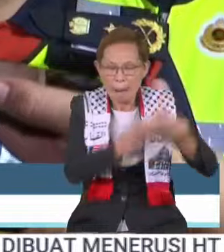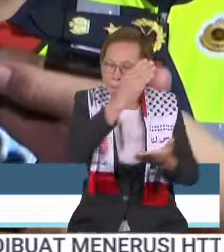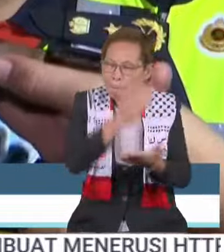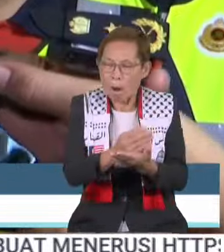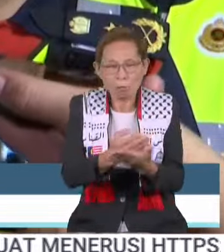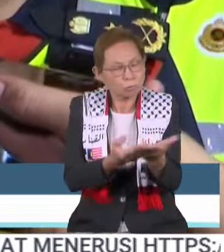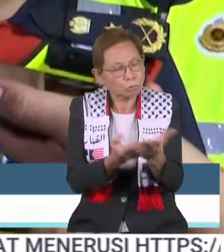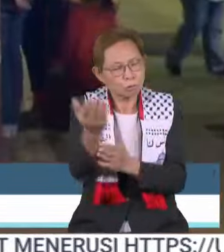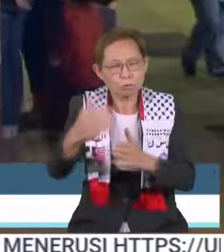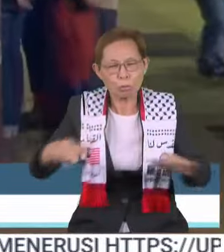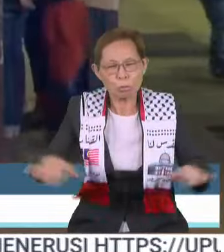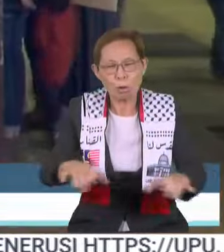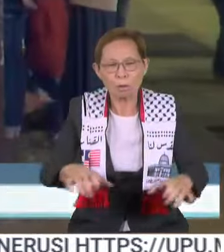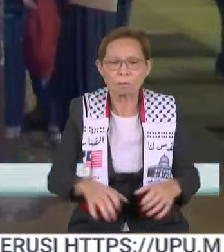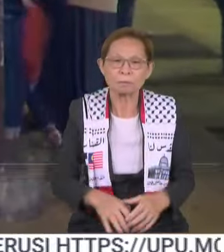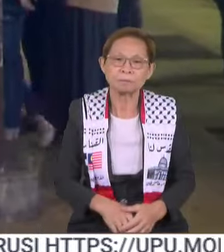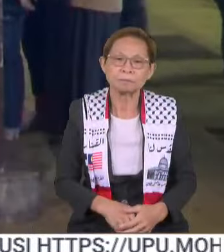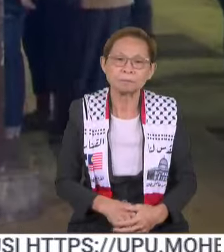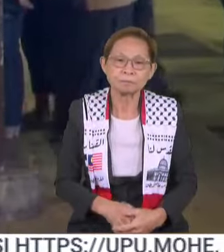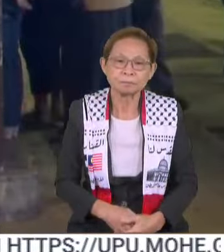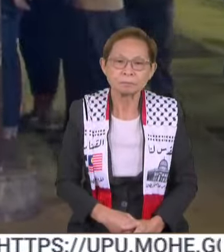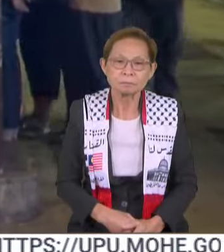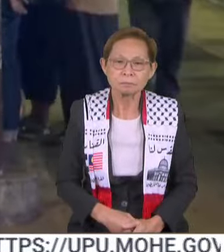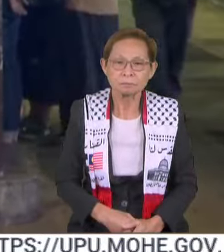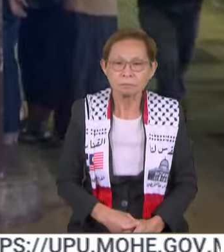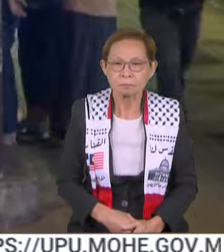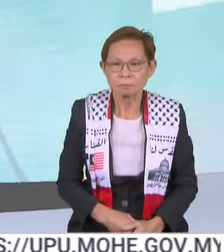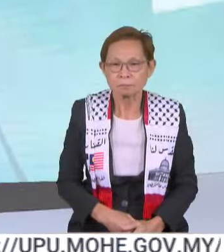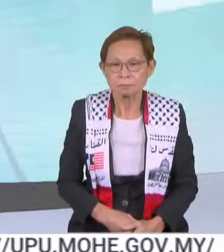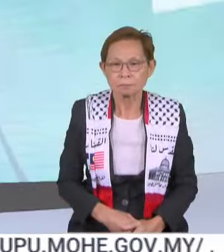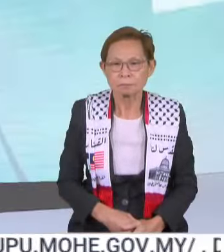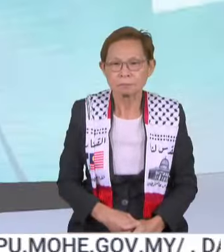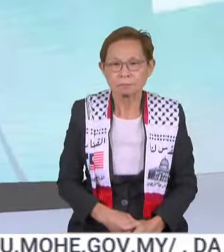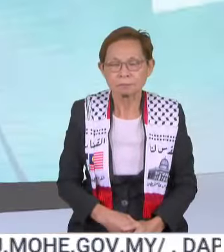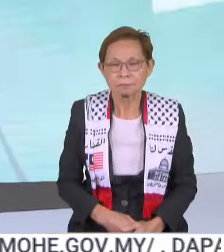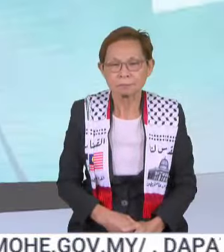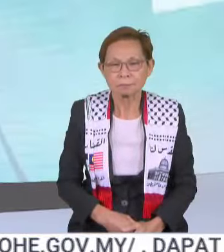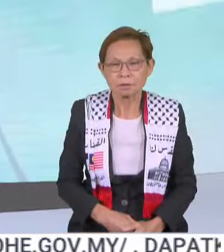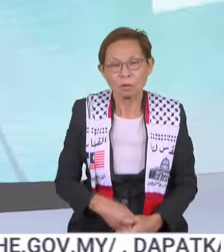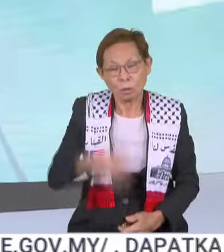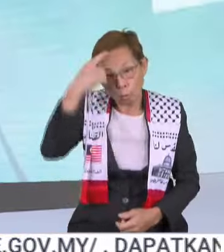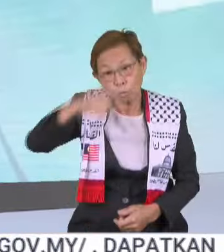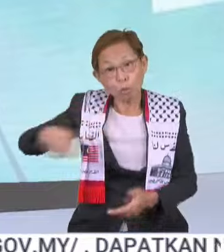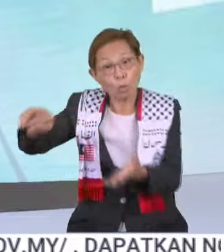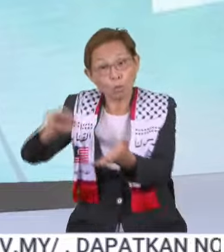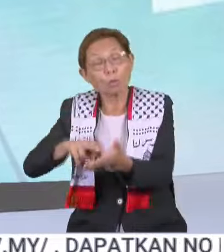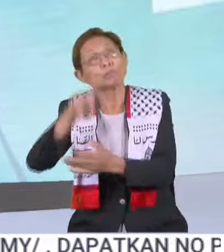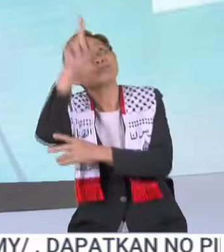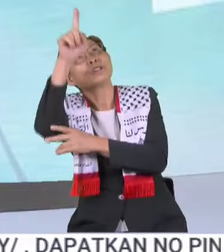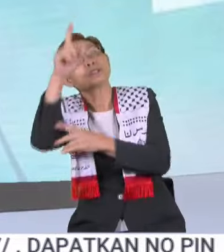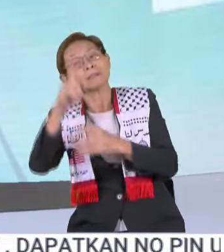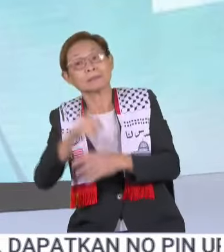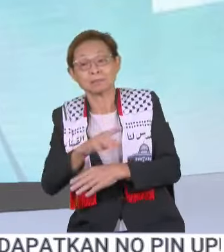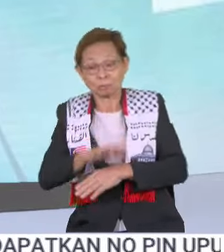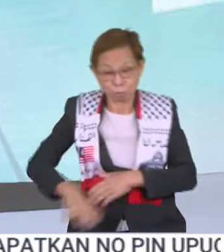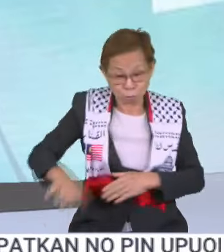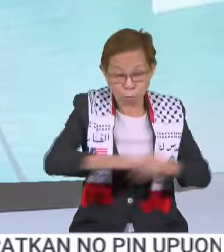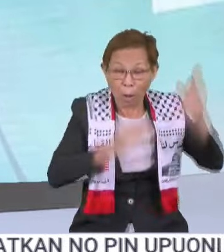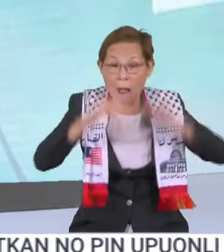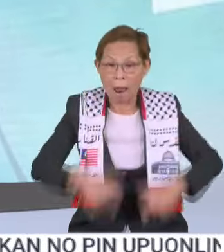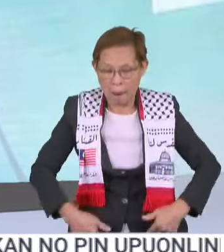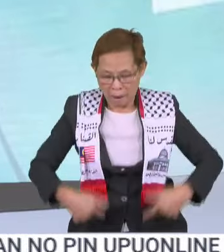akan dijalankan serta-merta. untuk laporan cuaca seluruh negara langsung